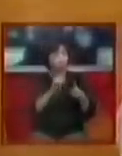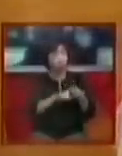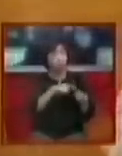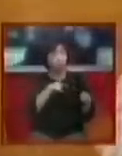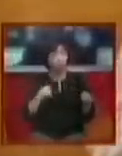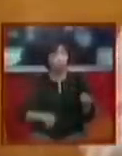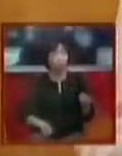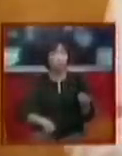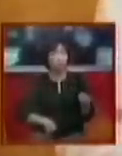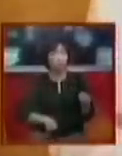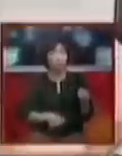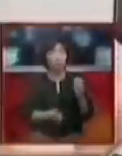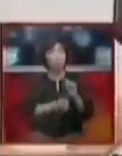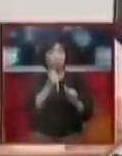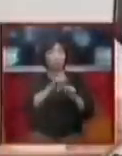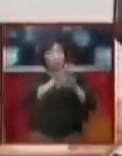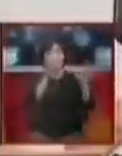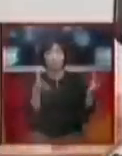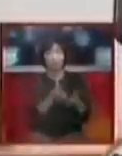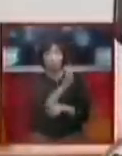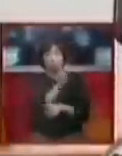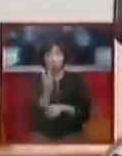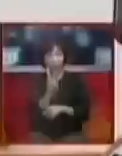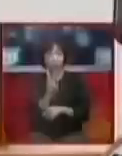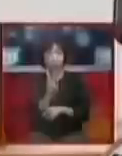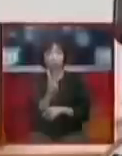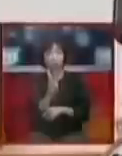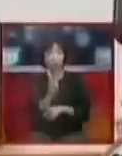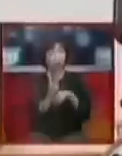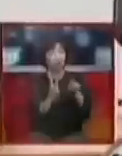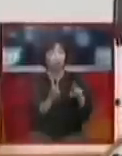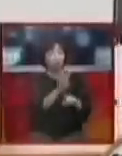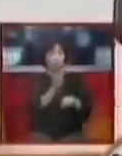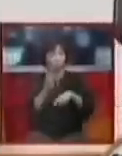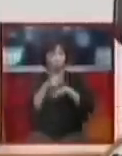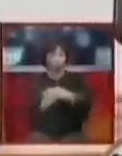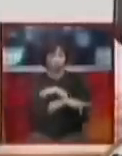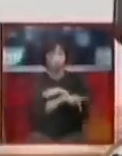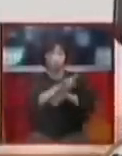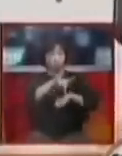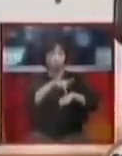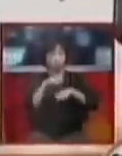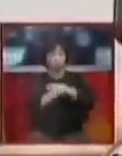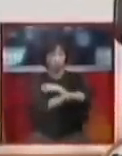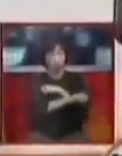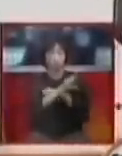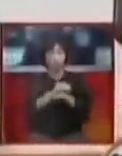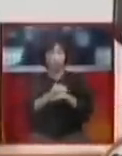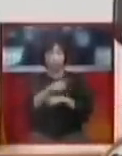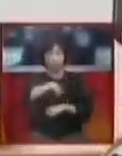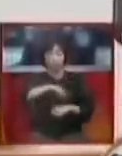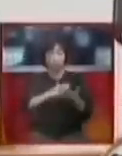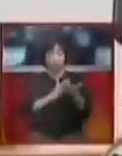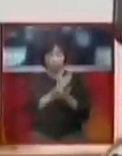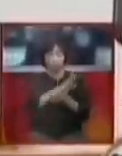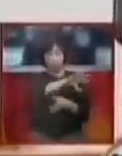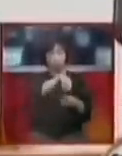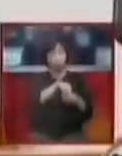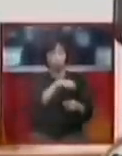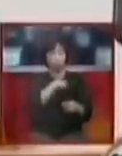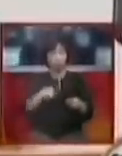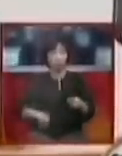na umaangkin sa halos buong West Philippine Sea at ang karapatan natin at ang marami pang ibang bansa kasama na ang